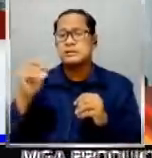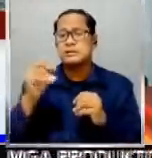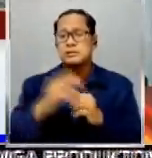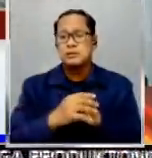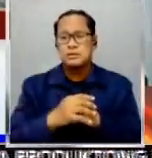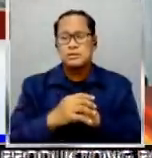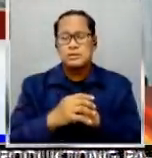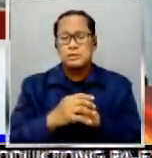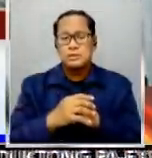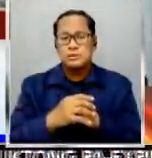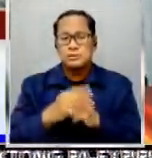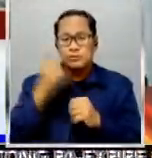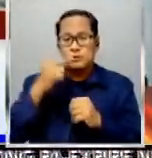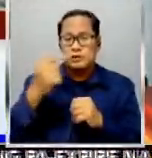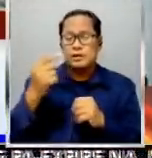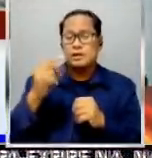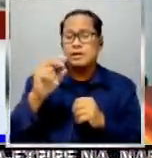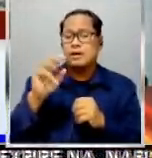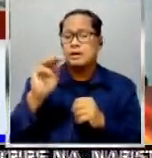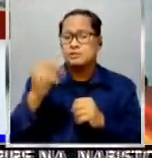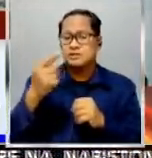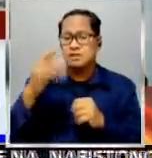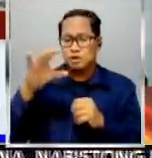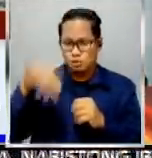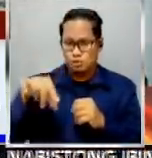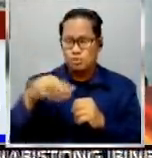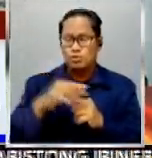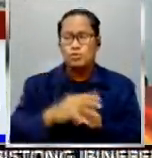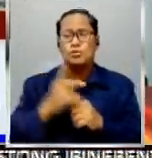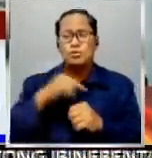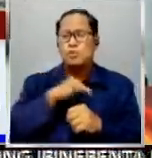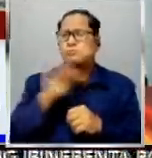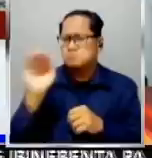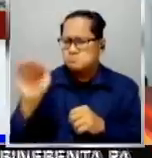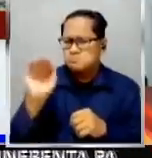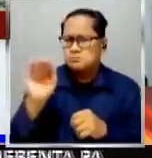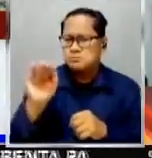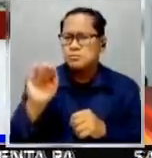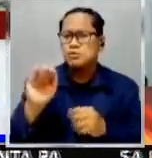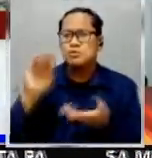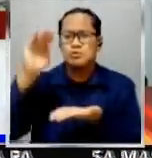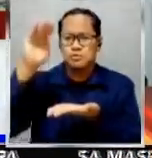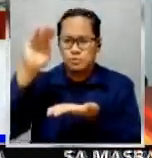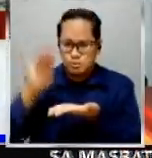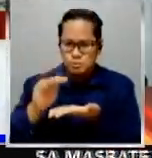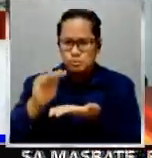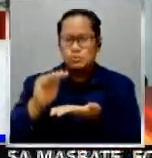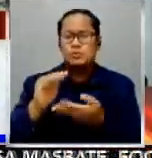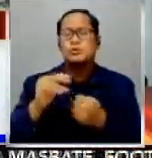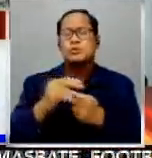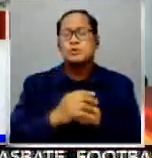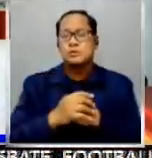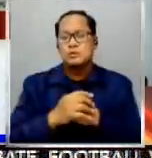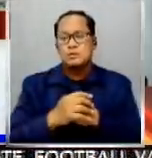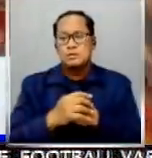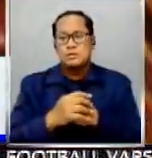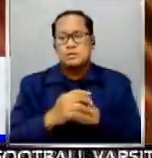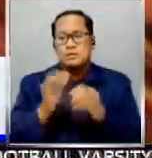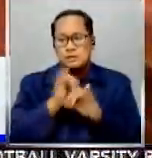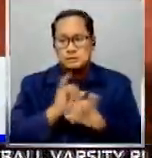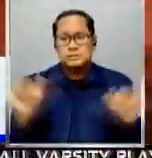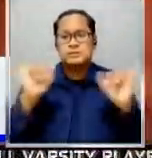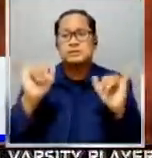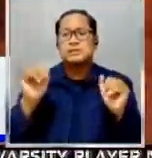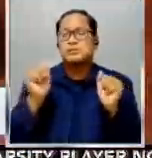period, we appeal to them to make it only 30%. The same goes to the restaurants and hotels.